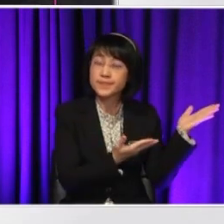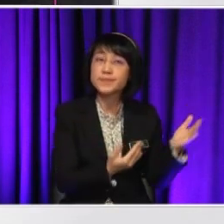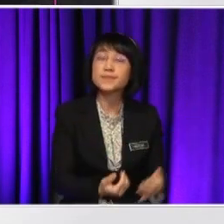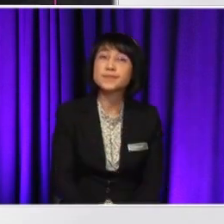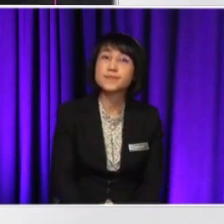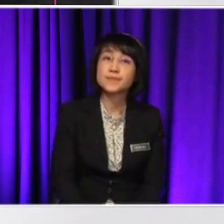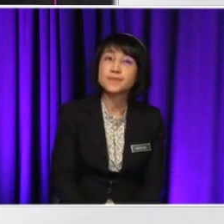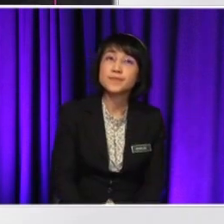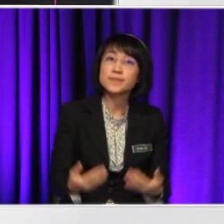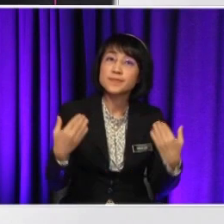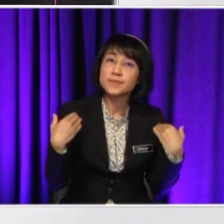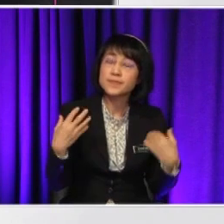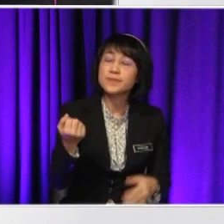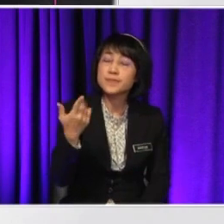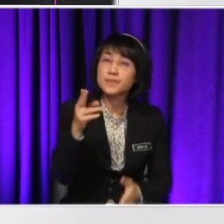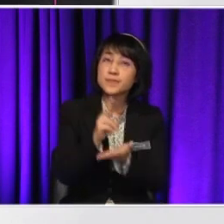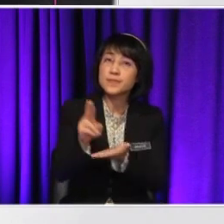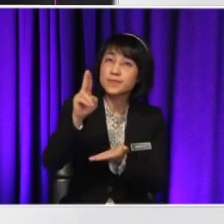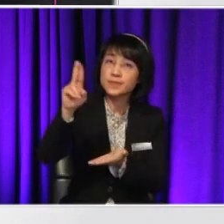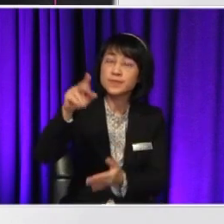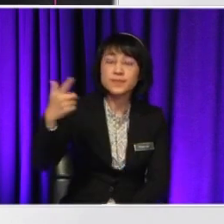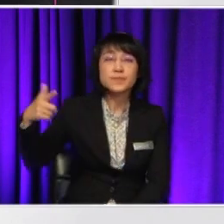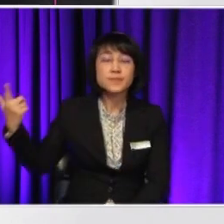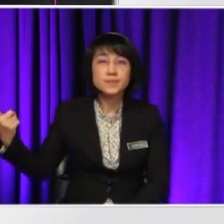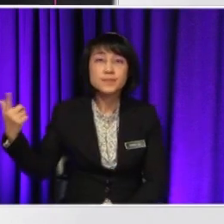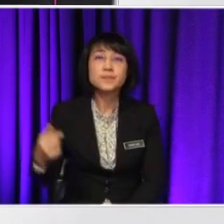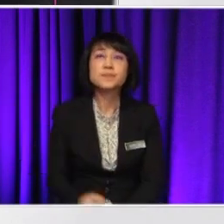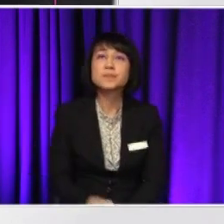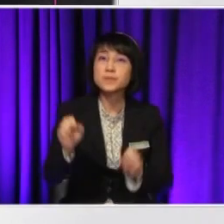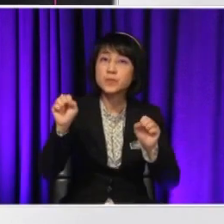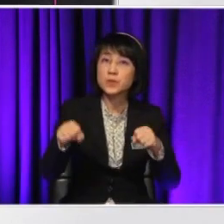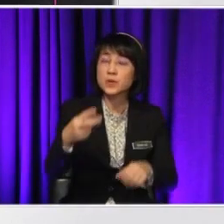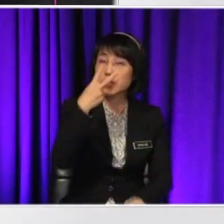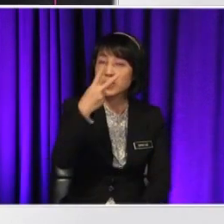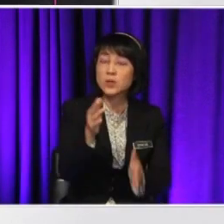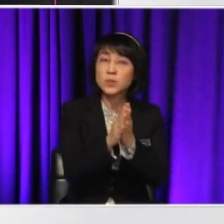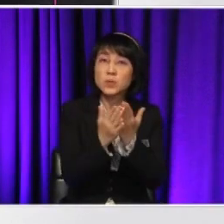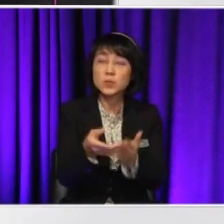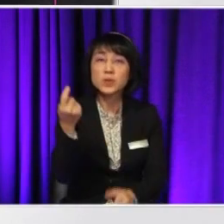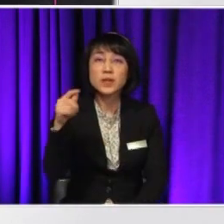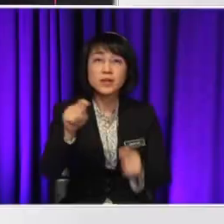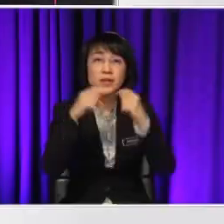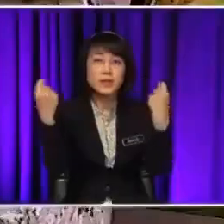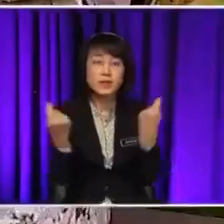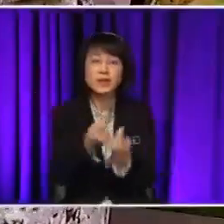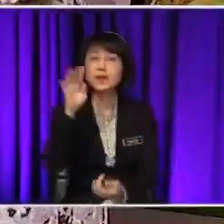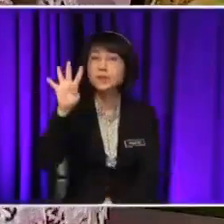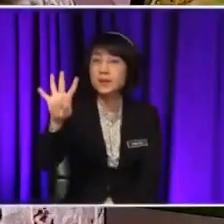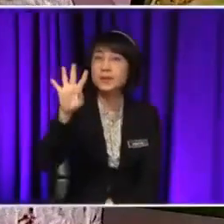Kok Wing. Ada juga beberapa universiti yang lain. Okey, boleh rujuk ke dalam buku teks tingkatan